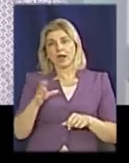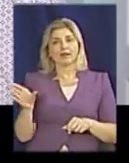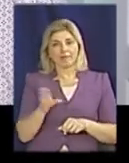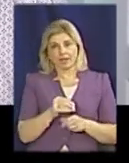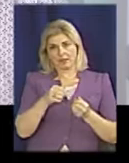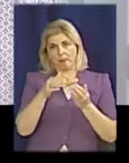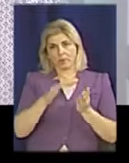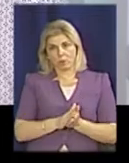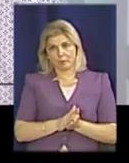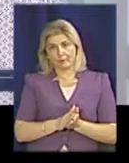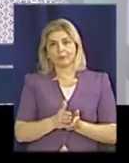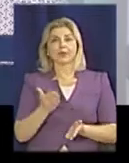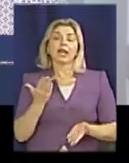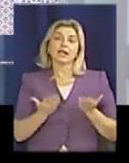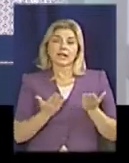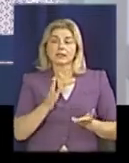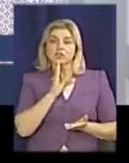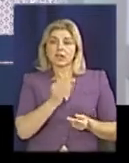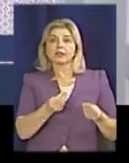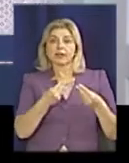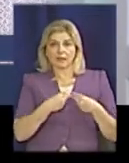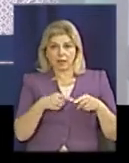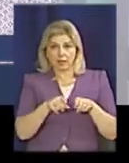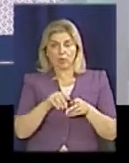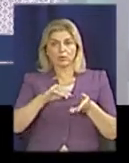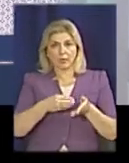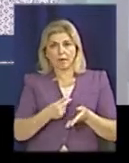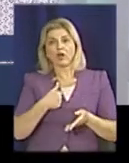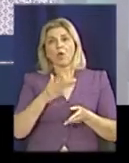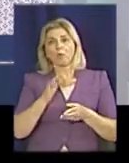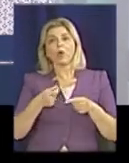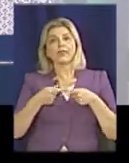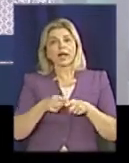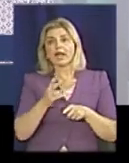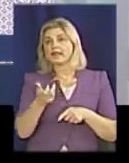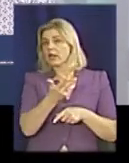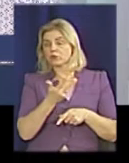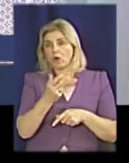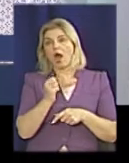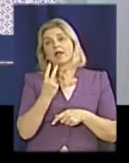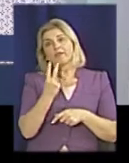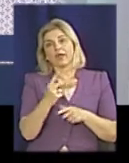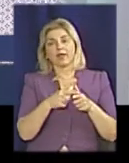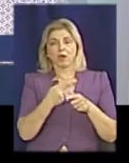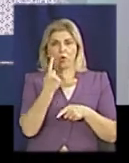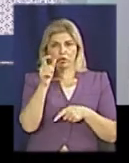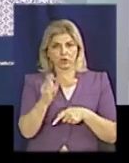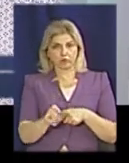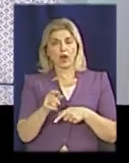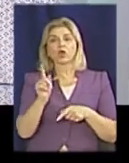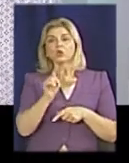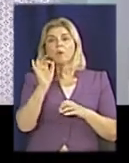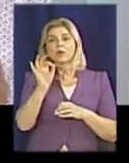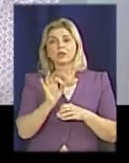об'єм. Якщо вона дасть нам цю довідку, то ми будемо ділити не на 3 людини, а на 2 або 1 людину. Тобто